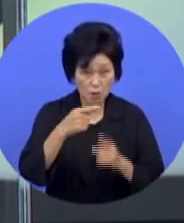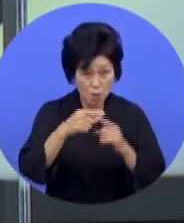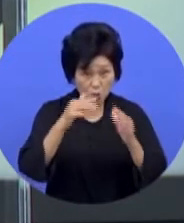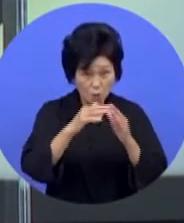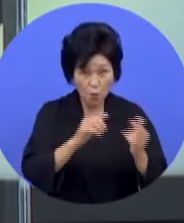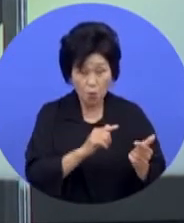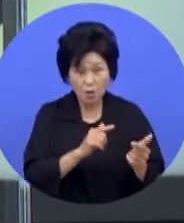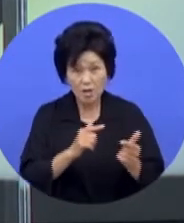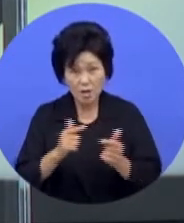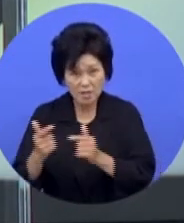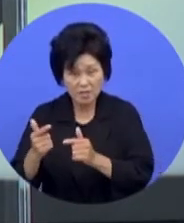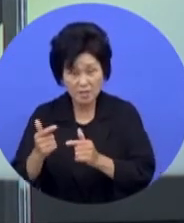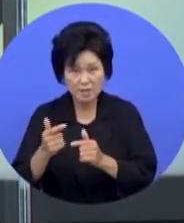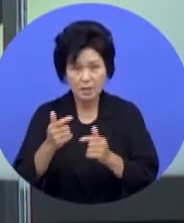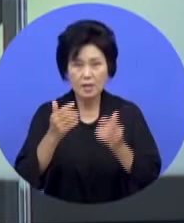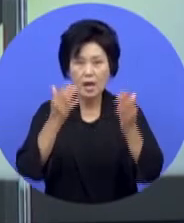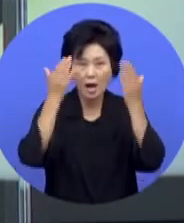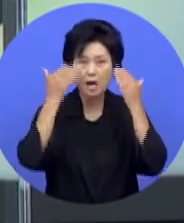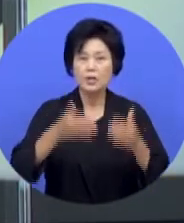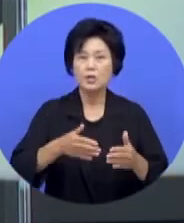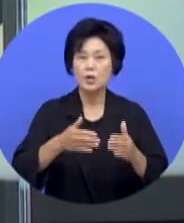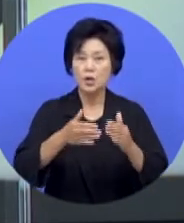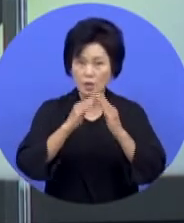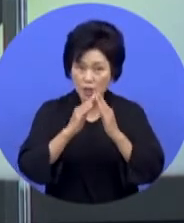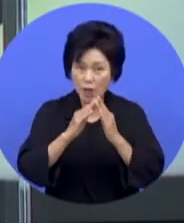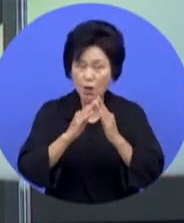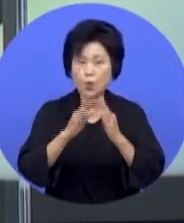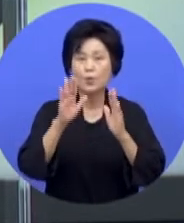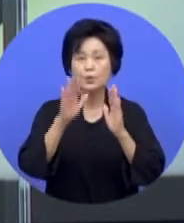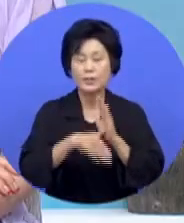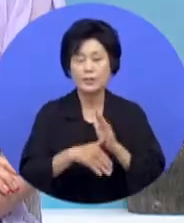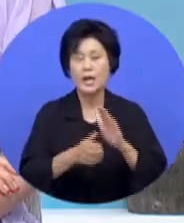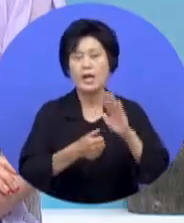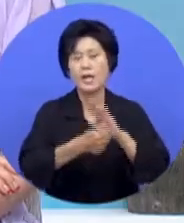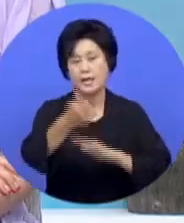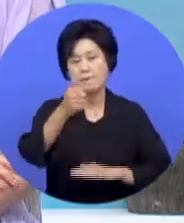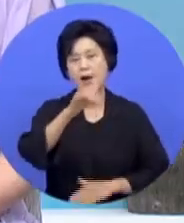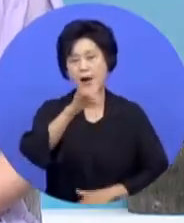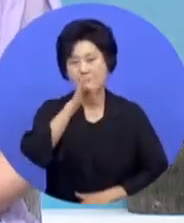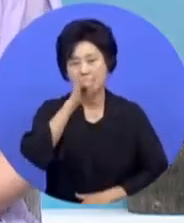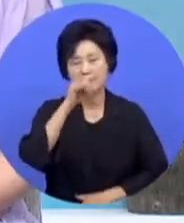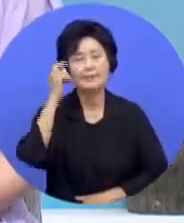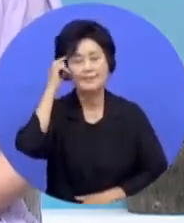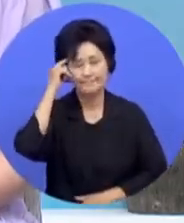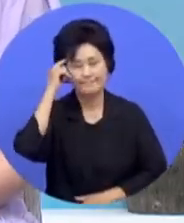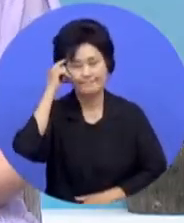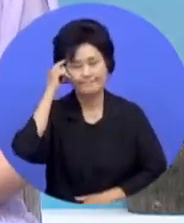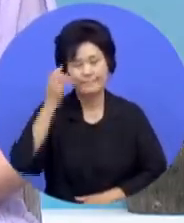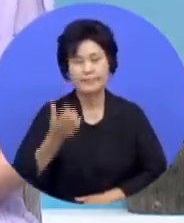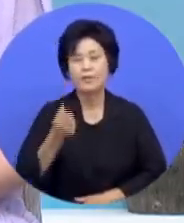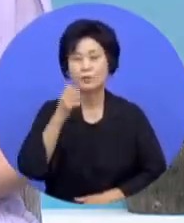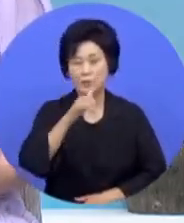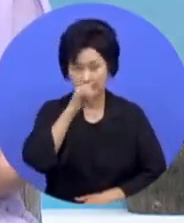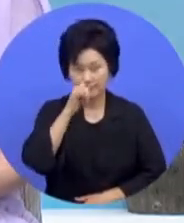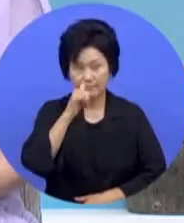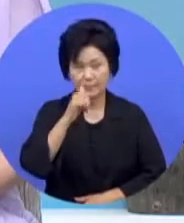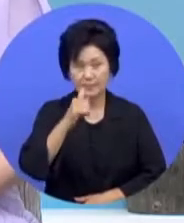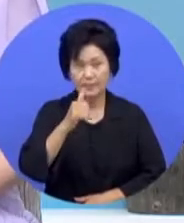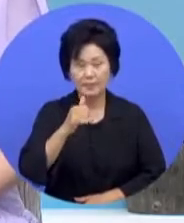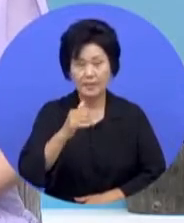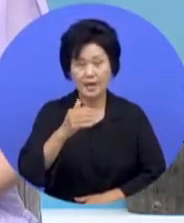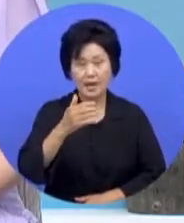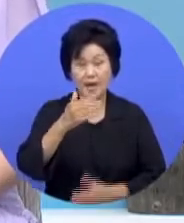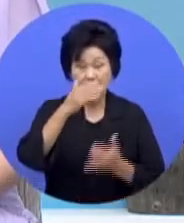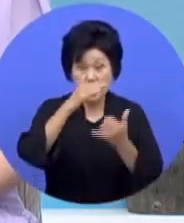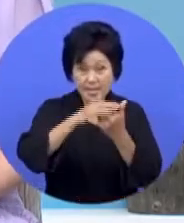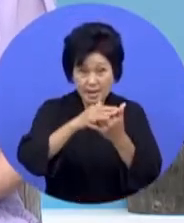한국교회 다음 세대는 희망이 있다고 생각합니다. 맞습니다. 다음 세대를 걱정 안 하는 목사님들은 아마 아무도